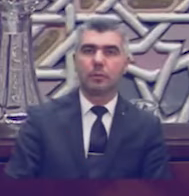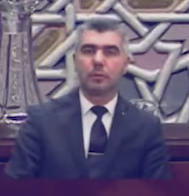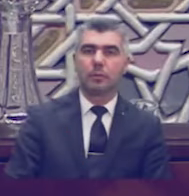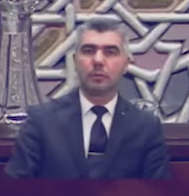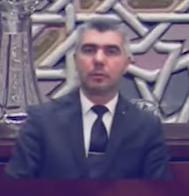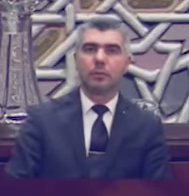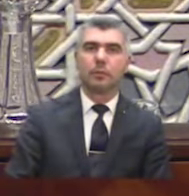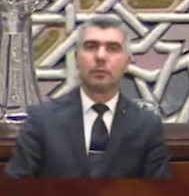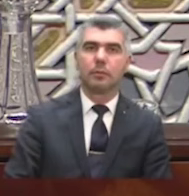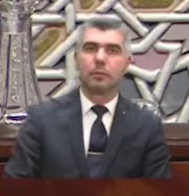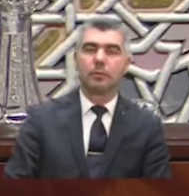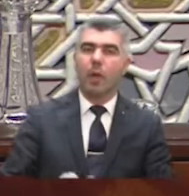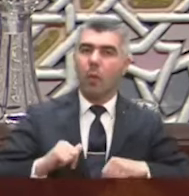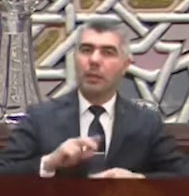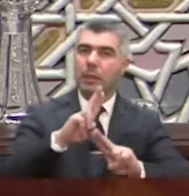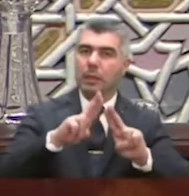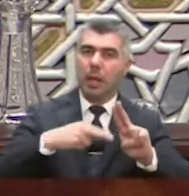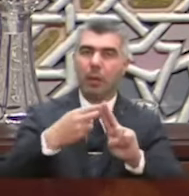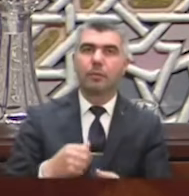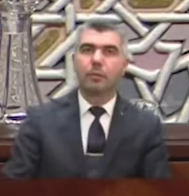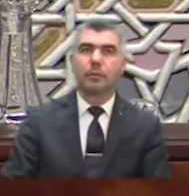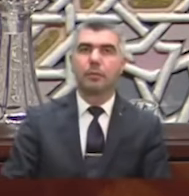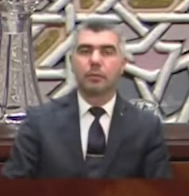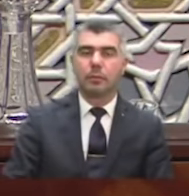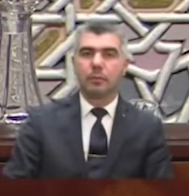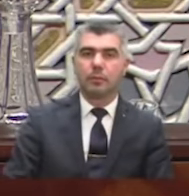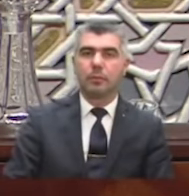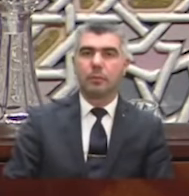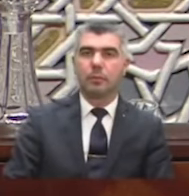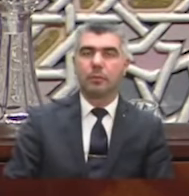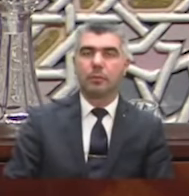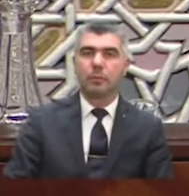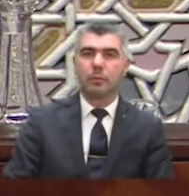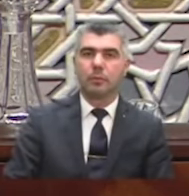باش ما يشوشوش على الوزيرة. تفضلي السيدة الوزيرة ردوكم.